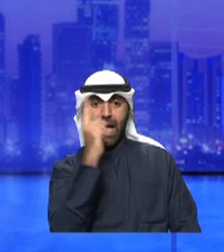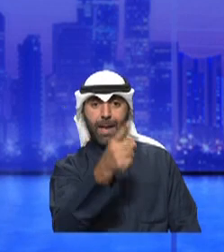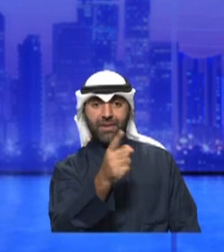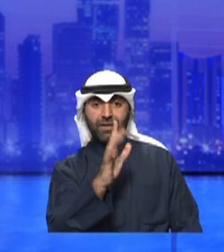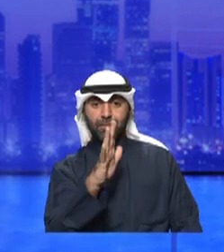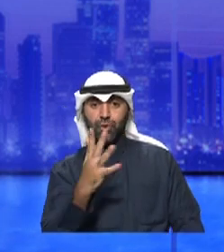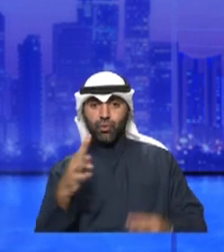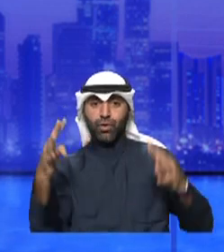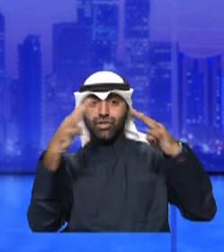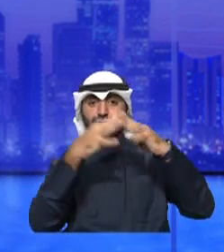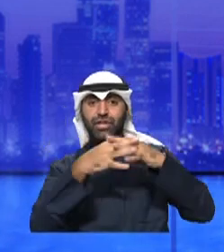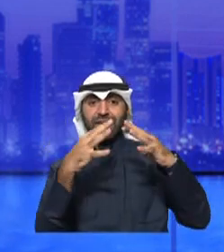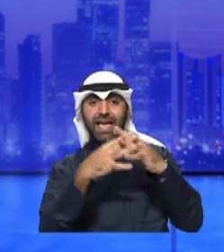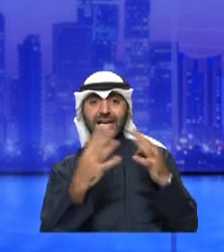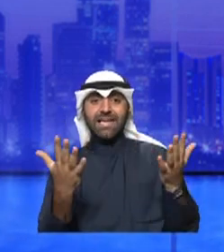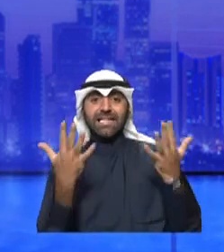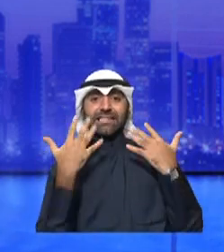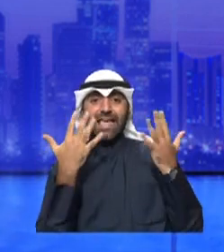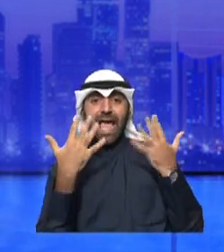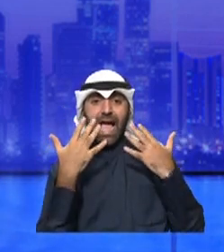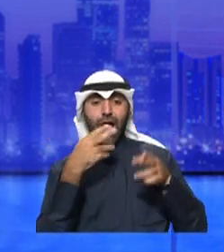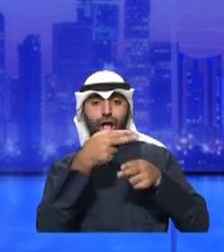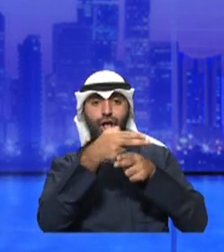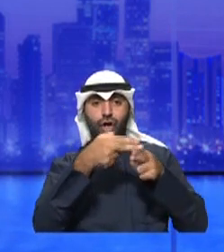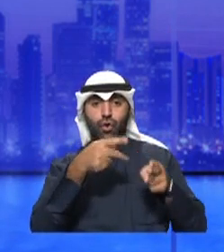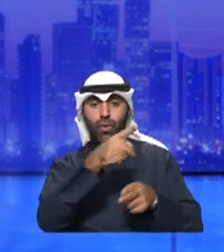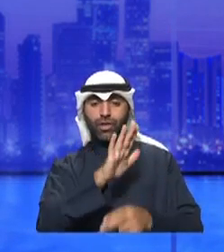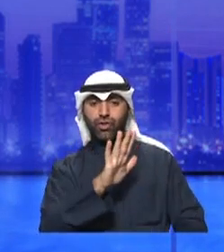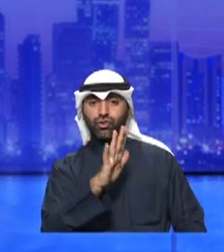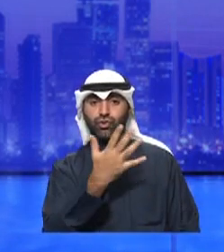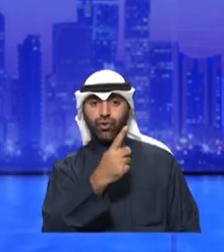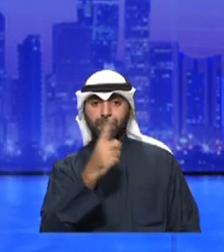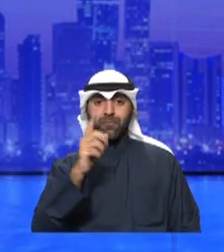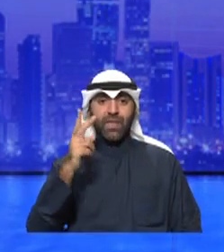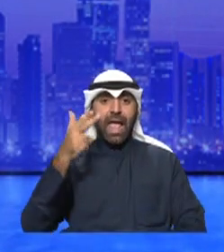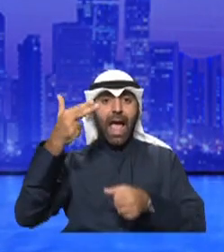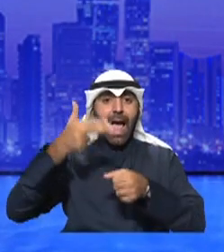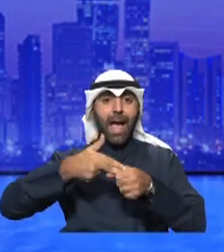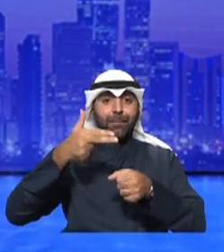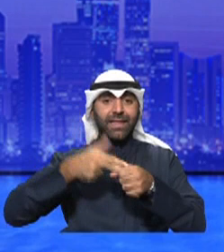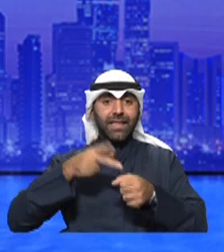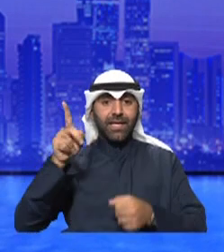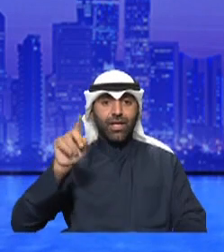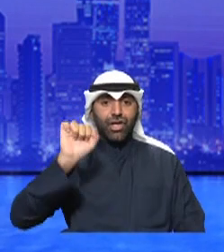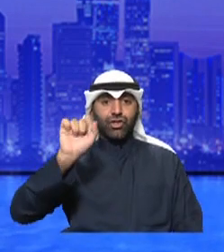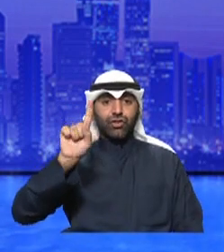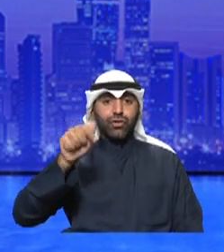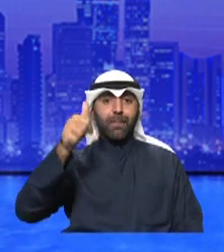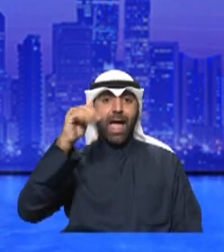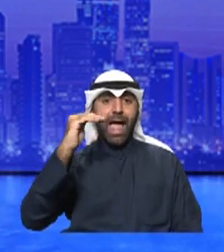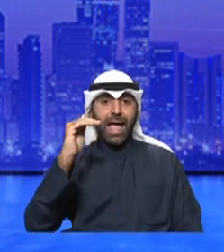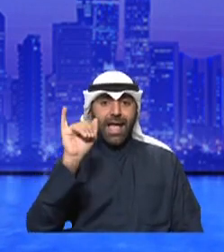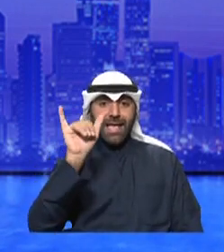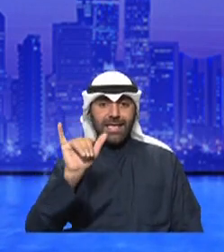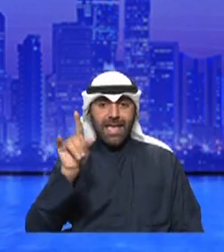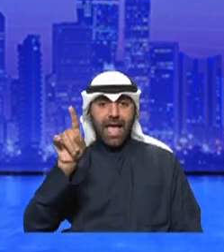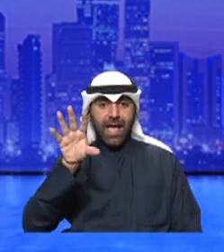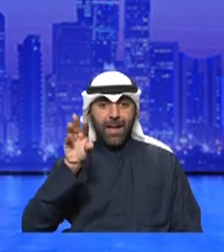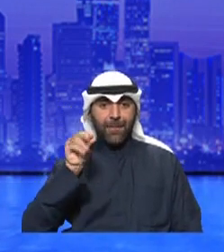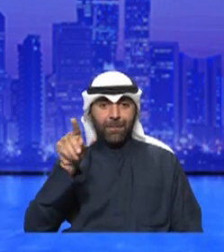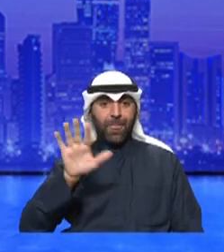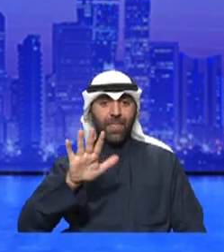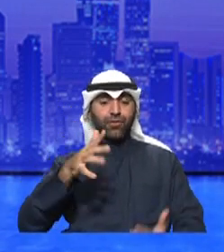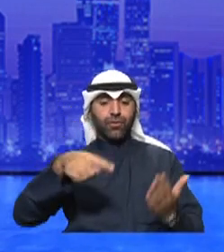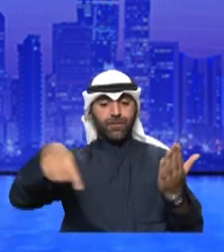شؤون مجلس الامه والطلع بهذا الصدد على الاقتراحات برغبه المقدمه من اعضاء مجلس الامه ثم بحث مجلس